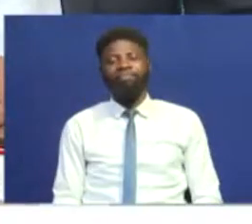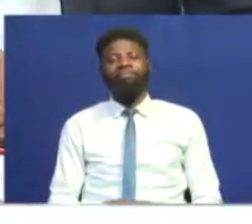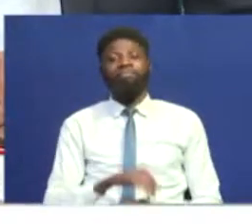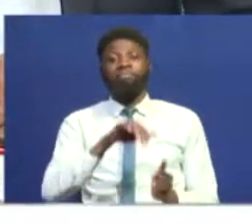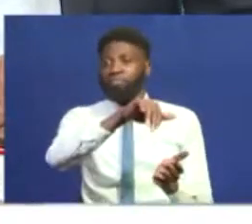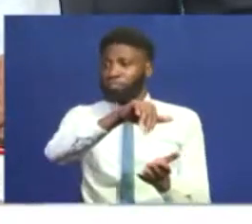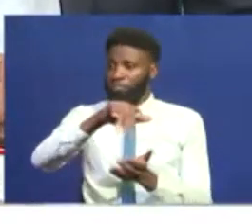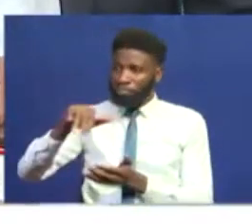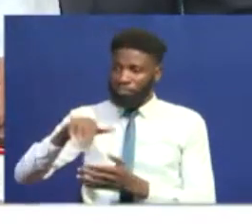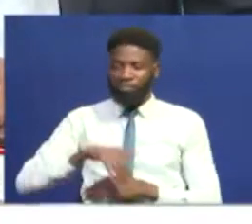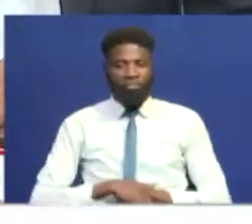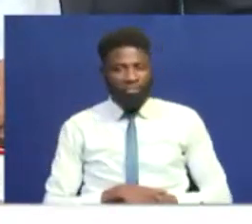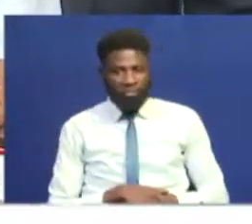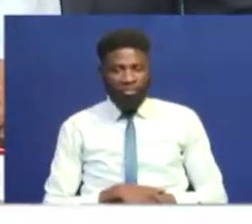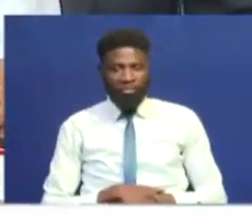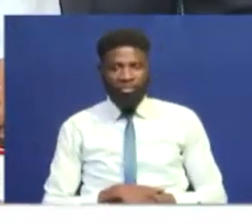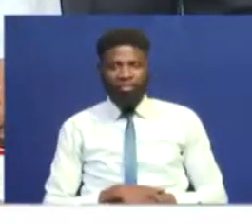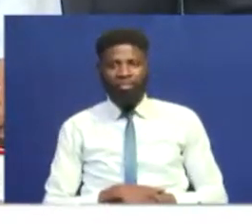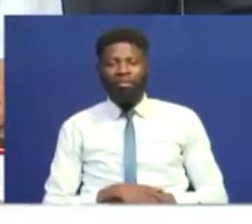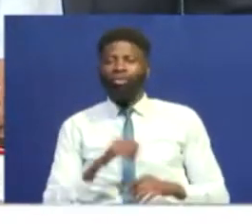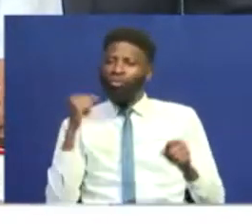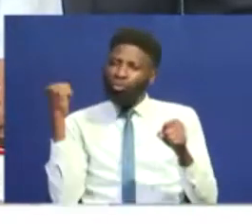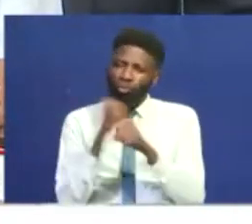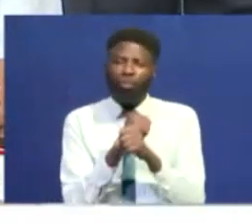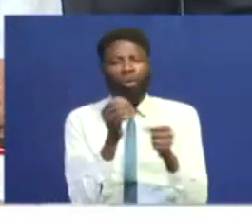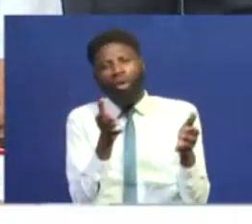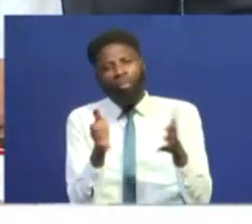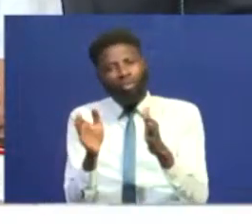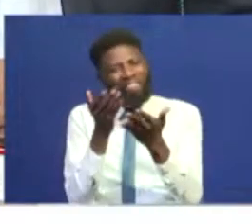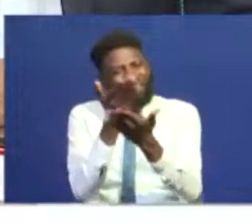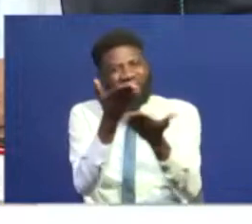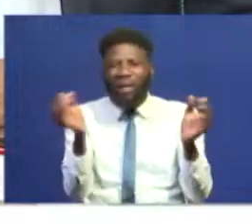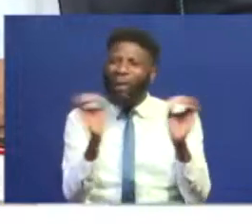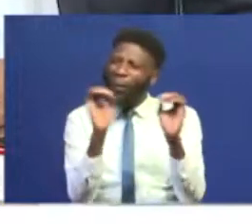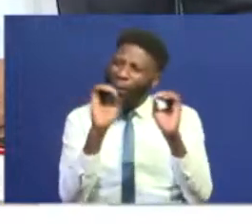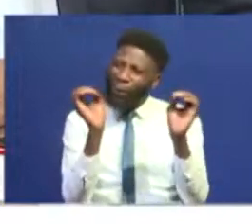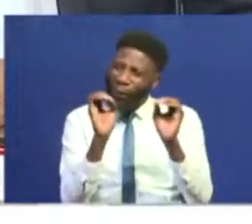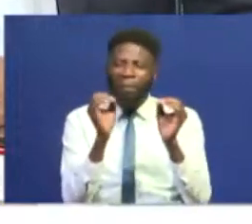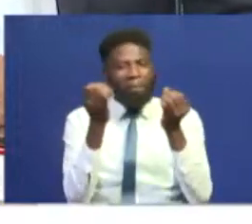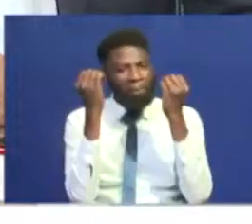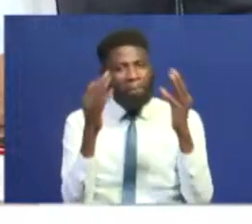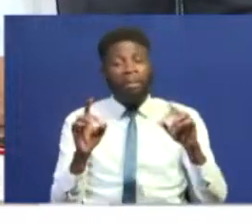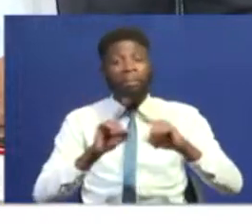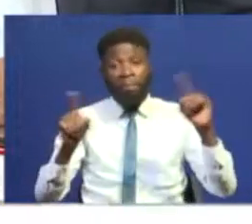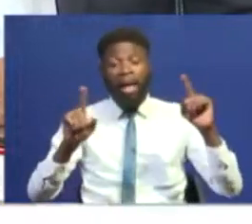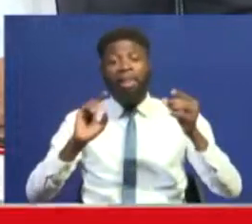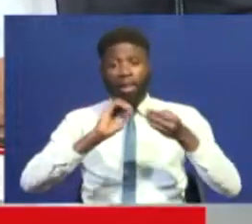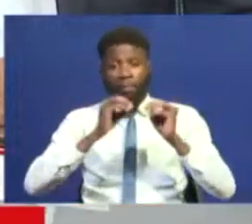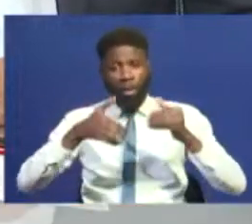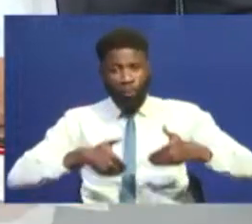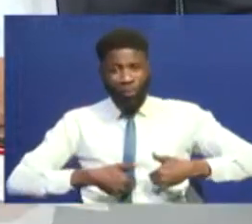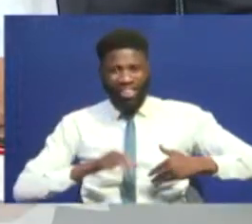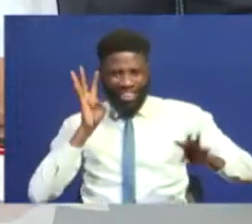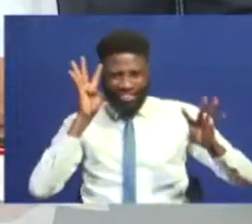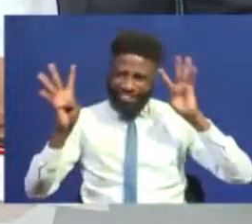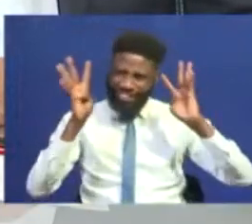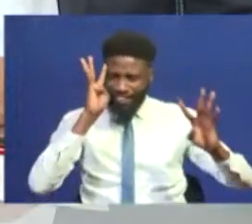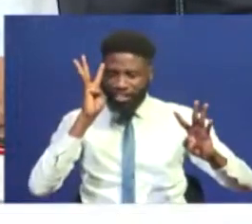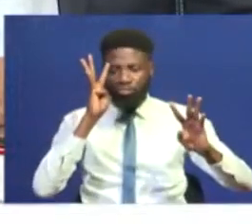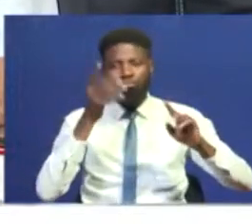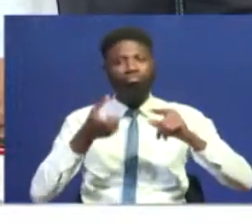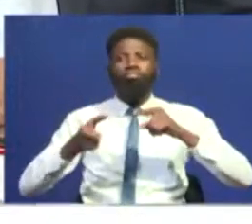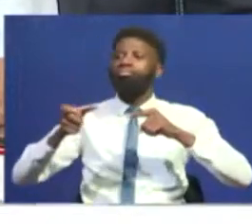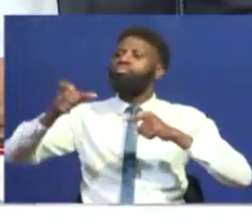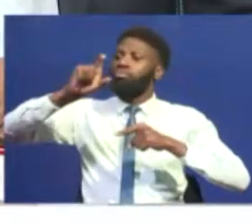Ukosefu wa ajira kwa mojawapo ya masaibu yanayowakumba vijana wengi, idadi ya wale wanaokumbatia ubunifu inaendelea kuongezeka, hilo likiwa